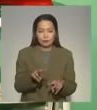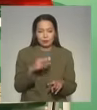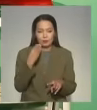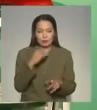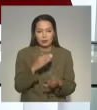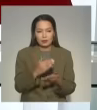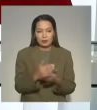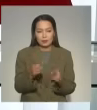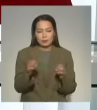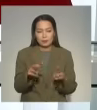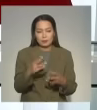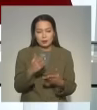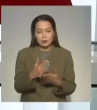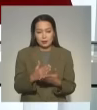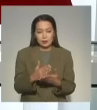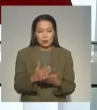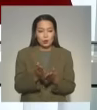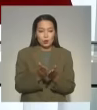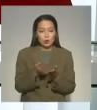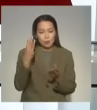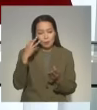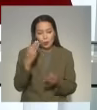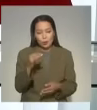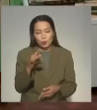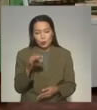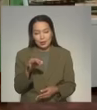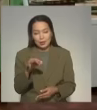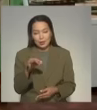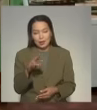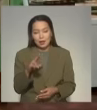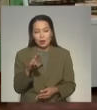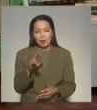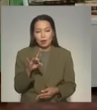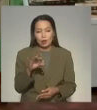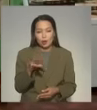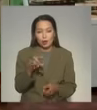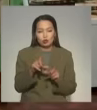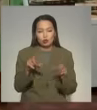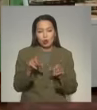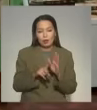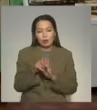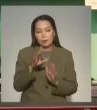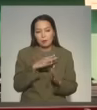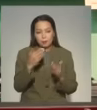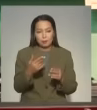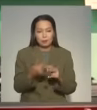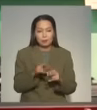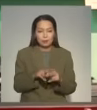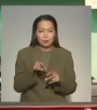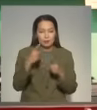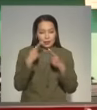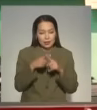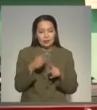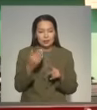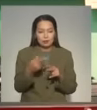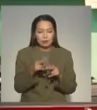из Китая. Заниматься судомоделированием Юрий Романов начал еще школьником. Подобные кружки в то время были при каждой станции юных техников и в